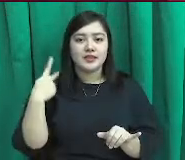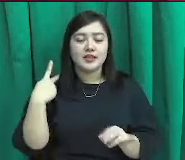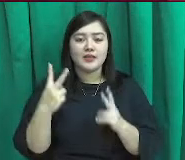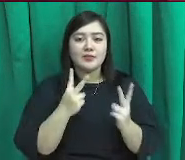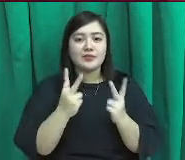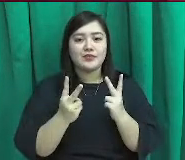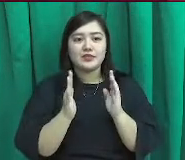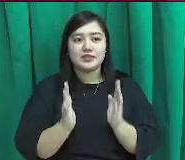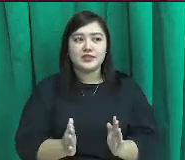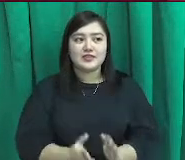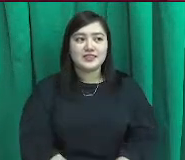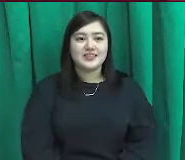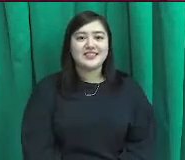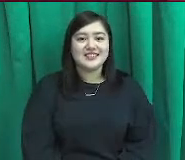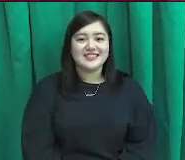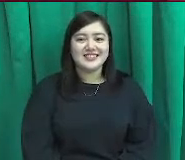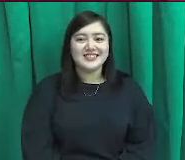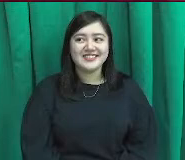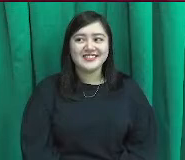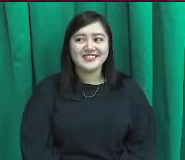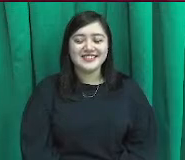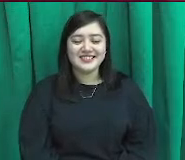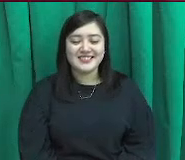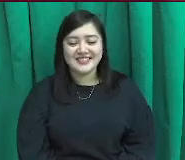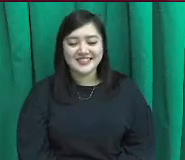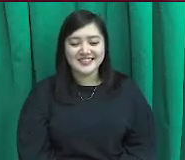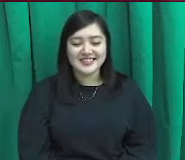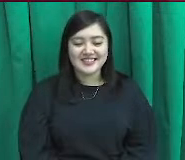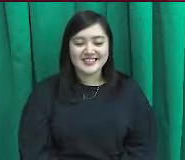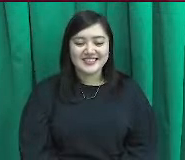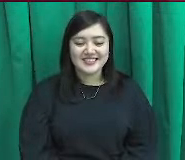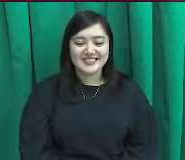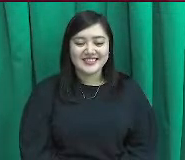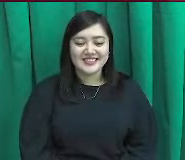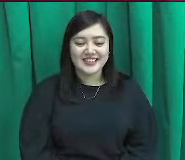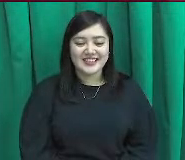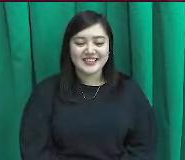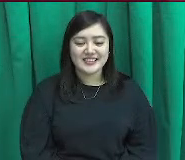dito ang may-ari ng tahanan, wala dito si Pastor Real at